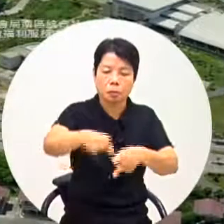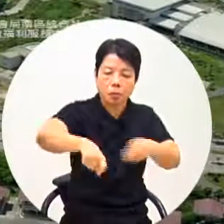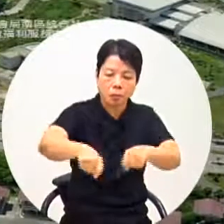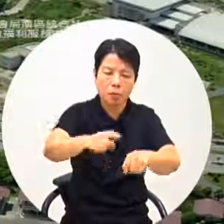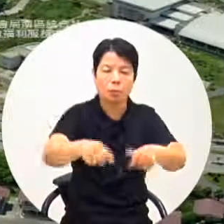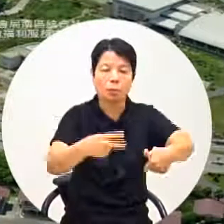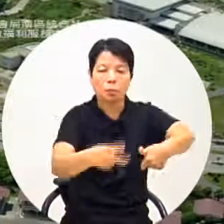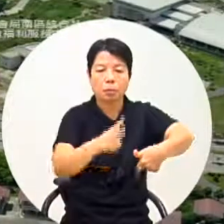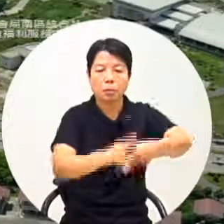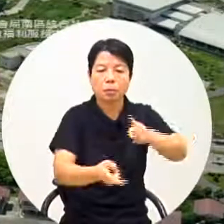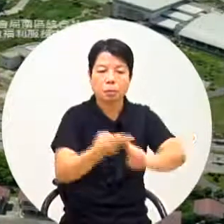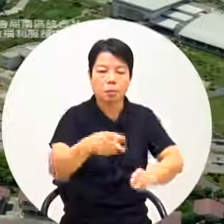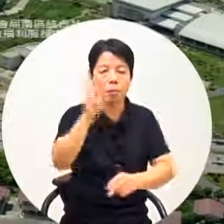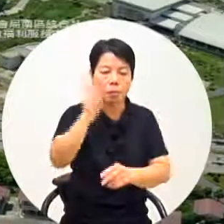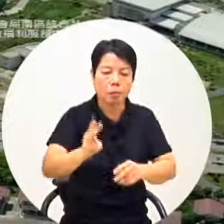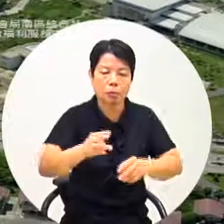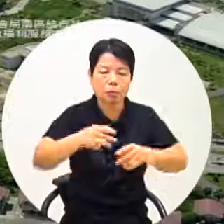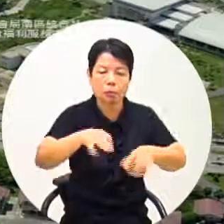水管路南侧，